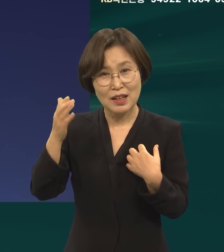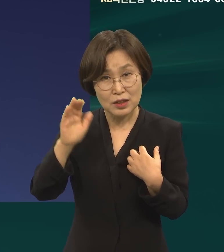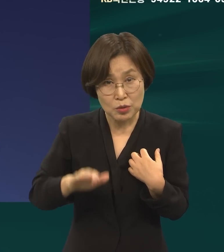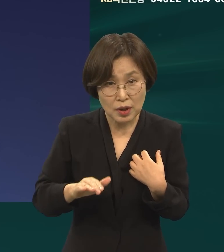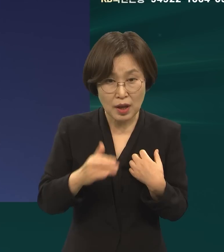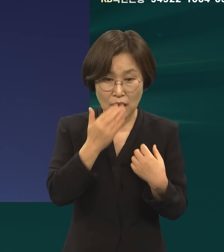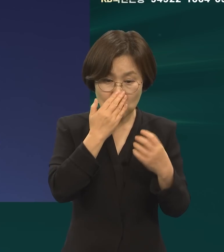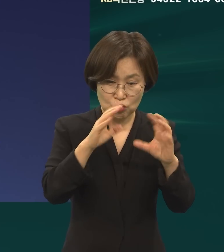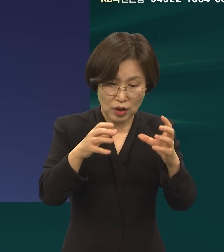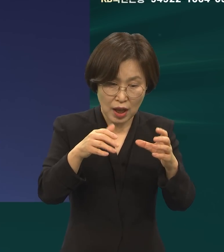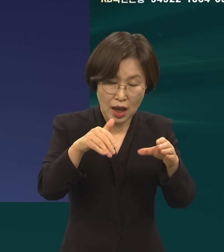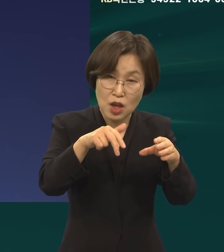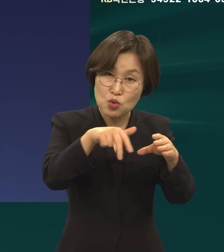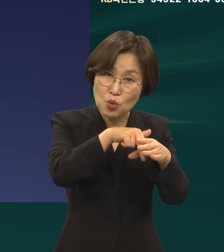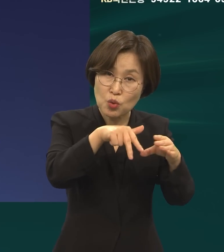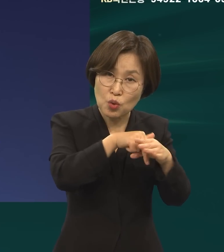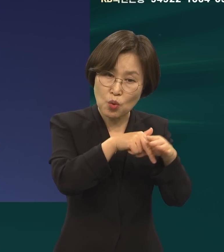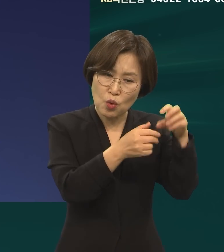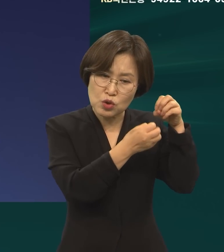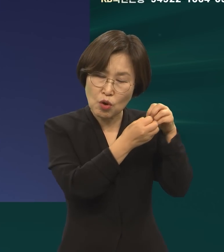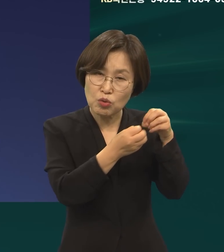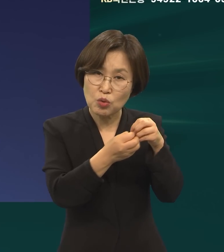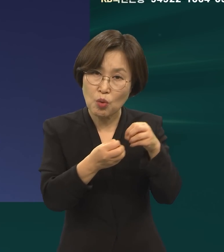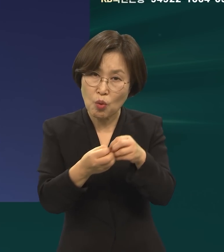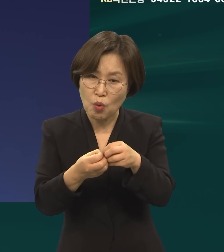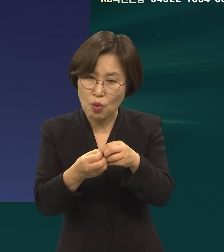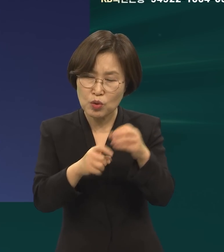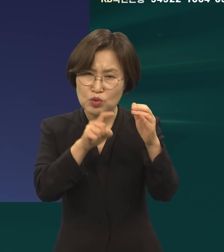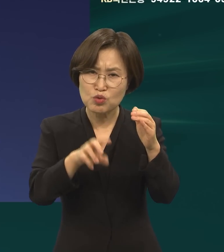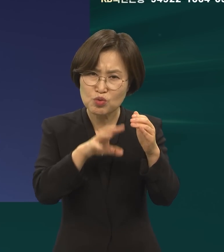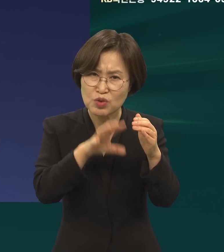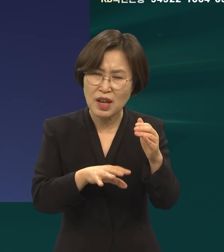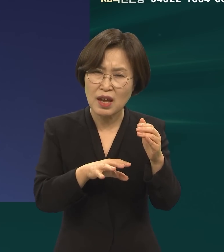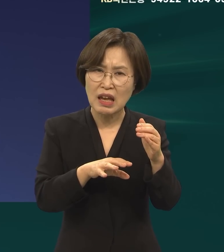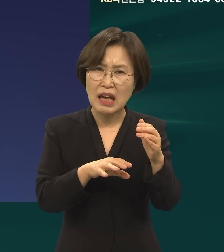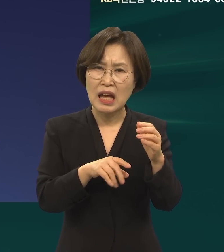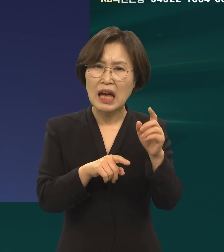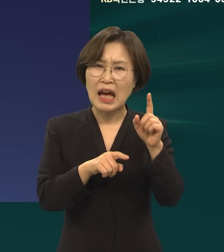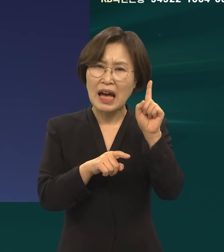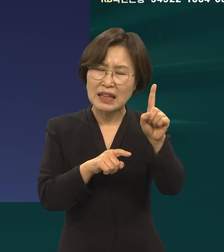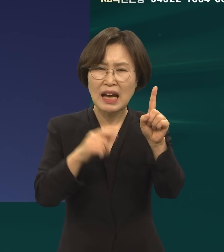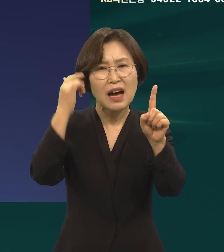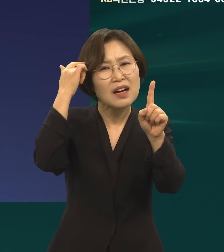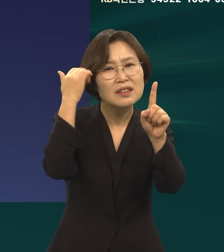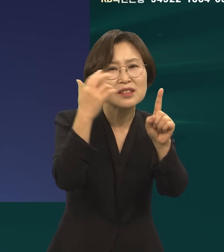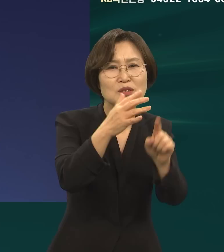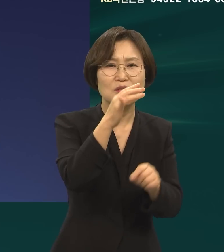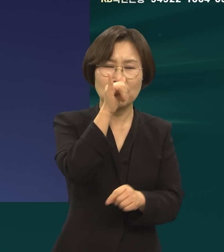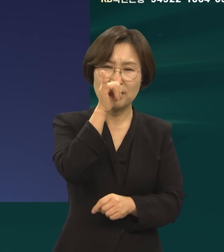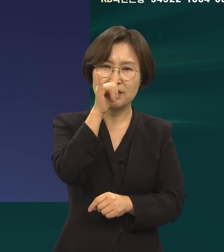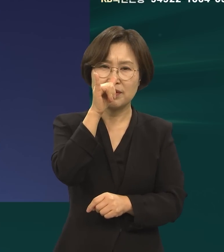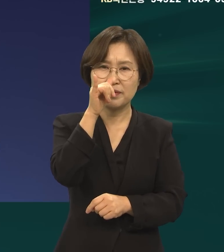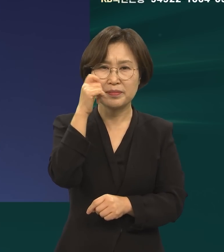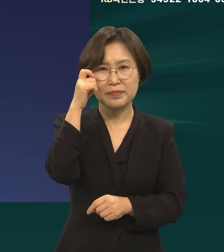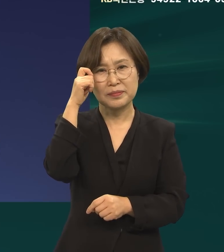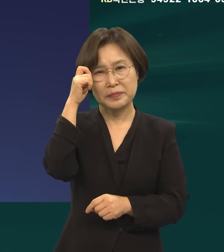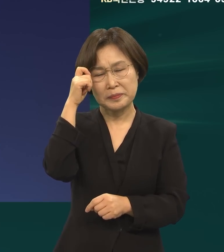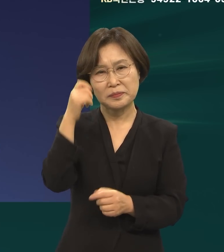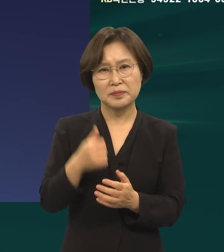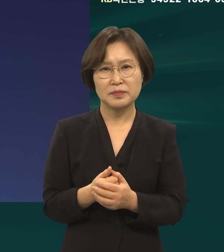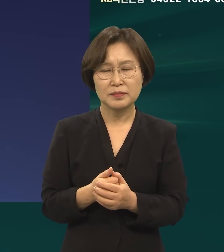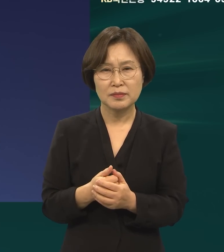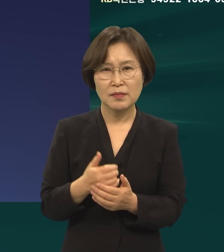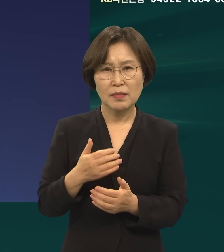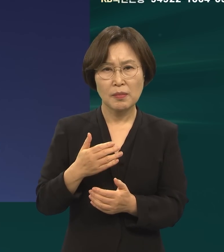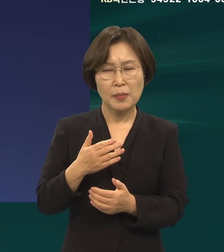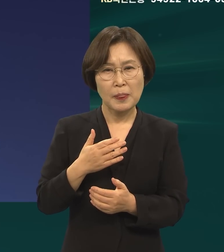유대교 전통에서 잃어버린 것이 그리워질 때가 있다. 그 첫 번째가 여러 챕터를 썼는데